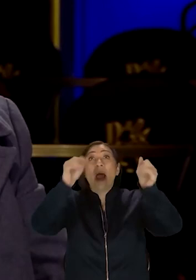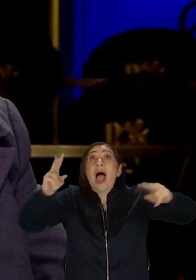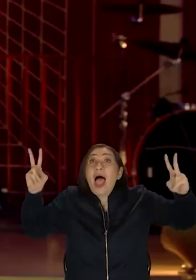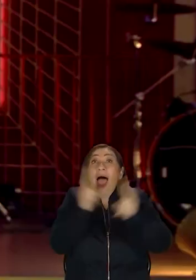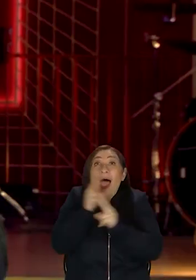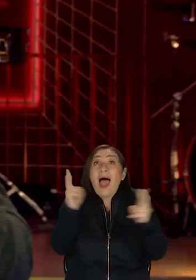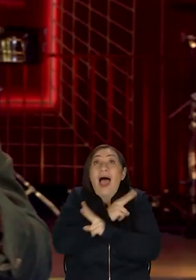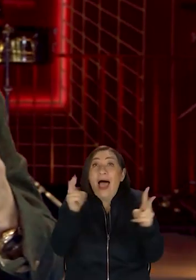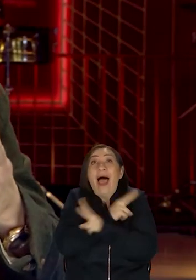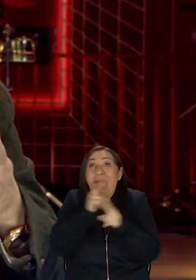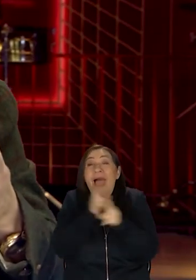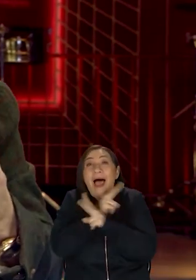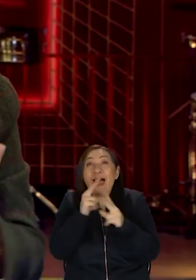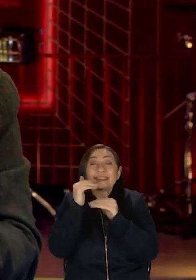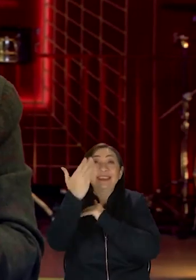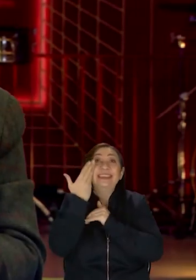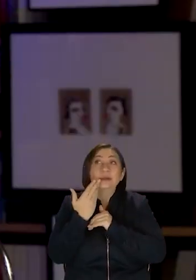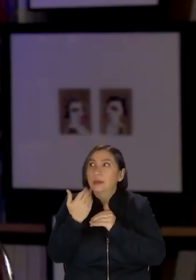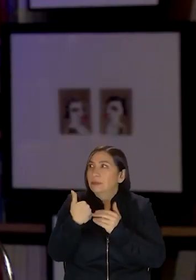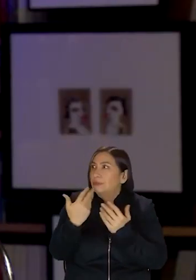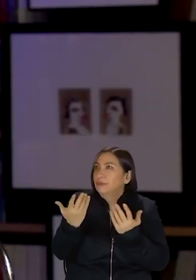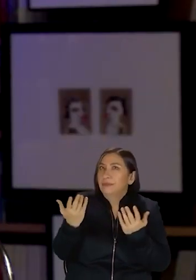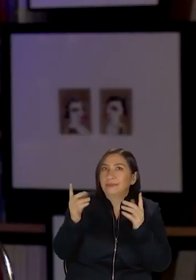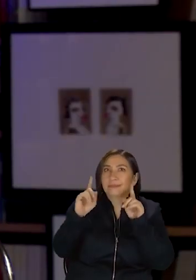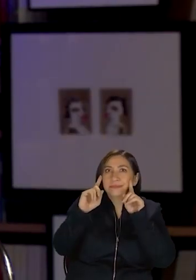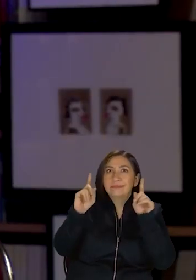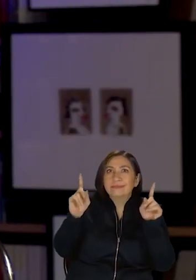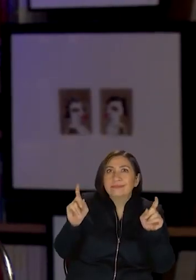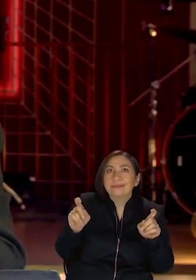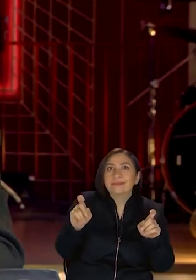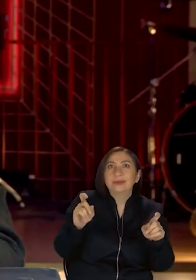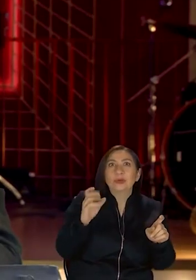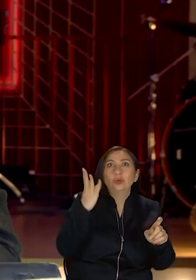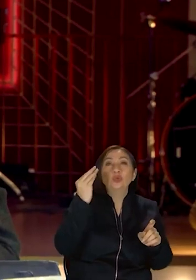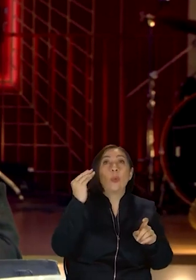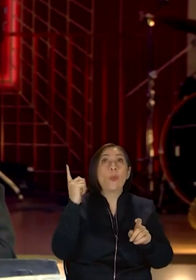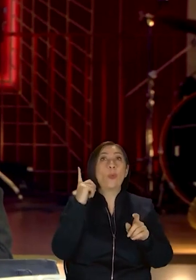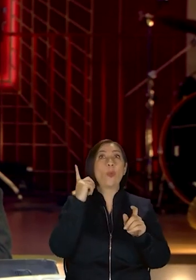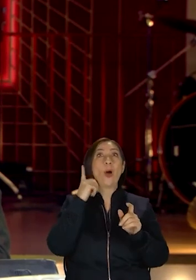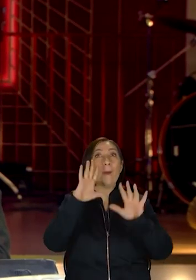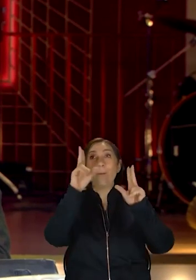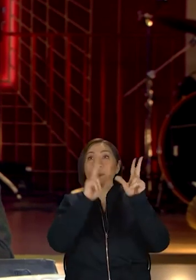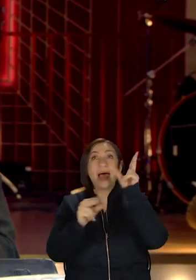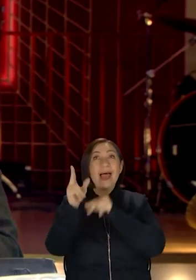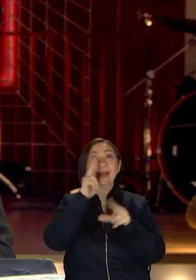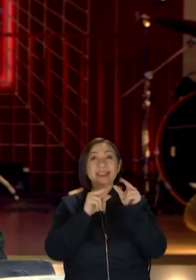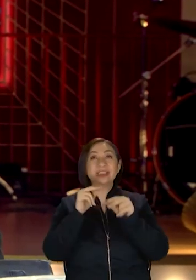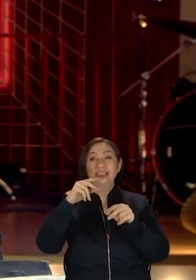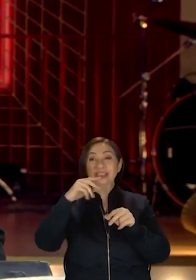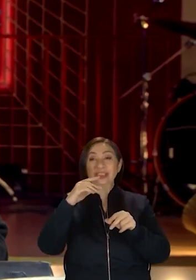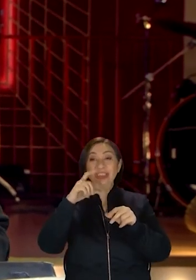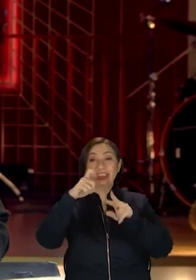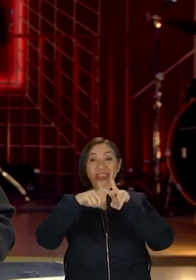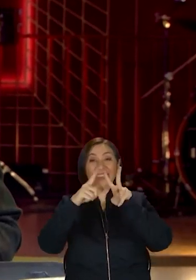bir alkış bir kahkaha. Ana. Anlat. Çok tuttu. Çok tuttu. Yani Can